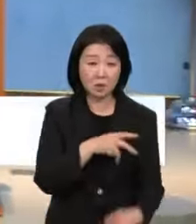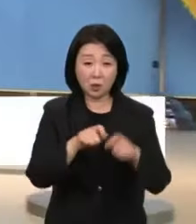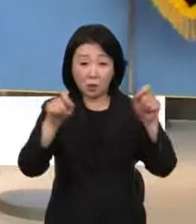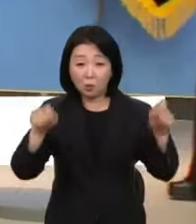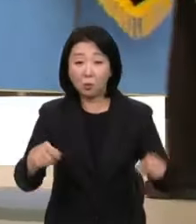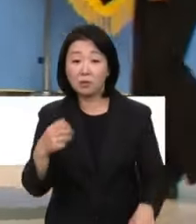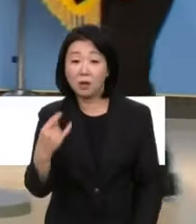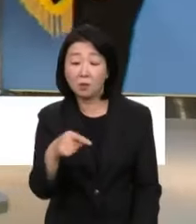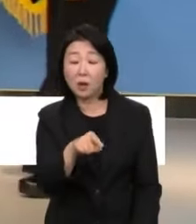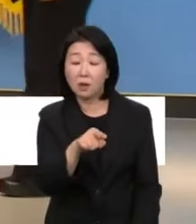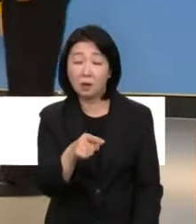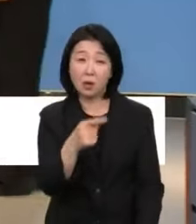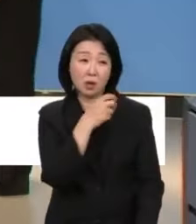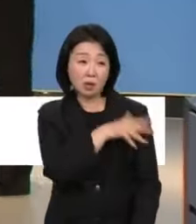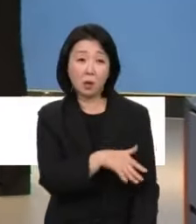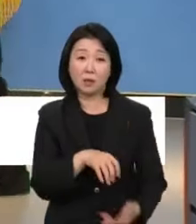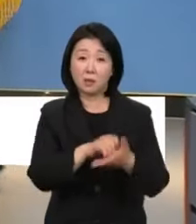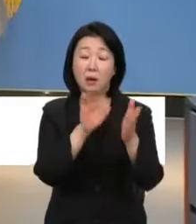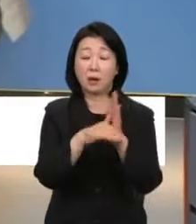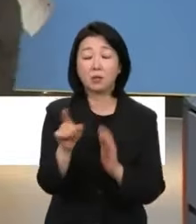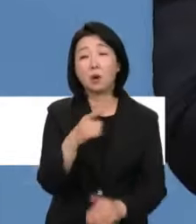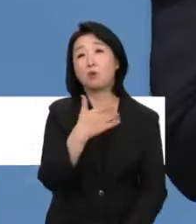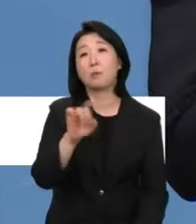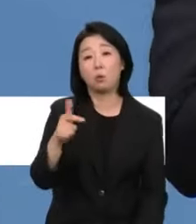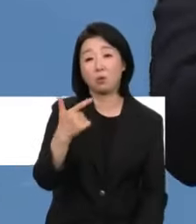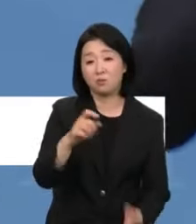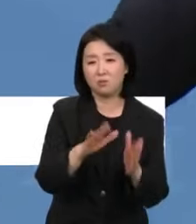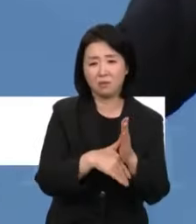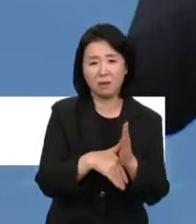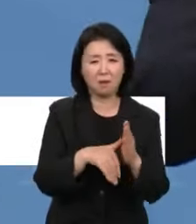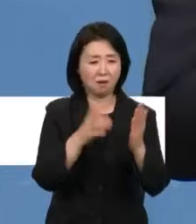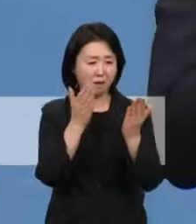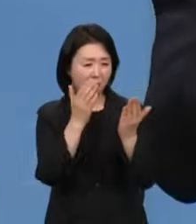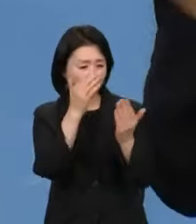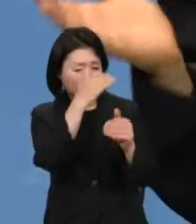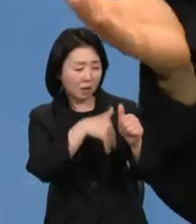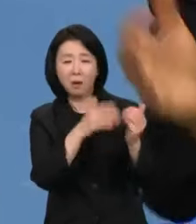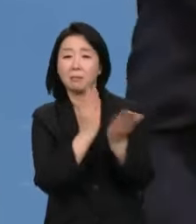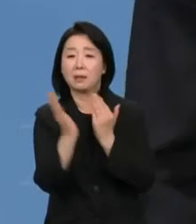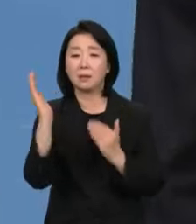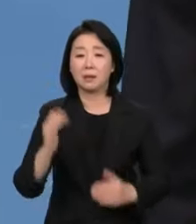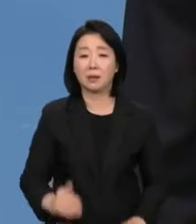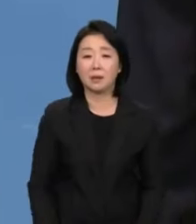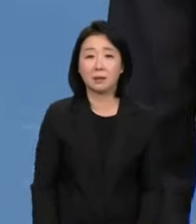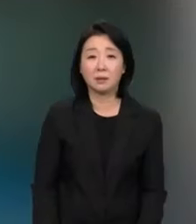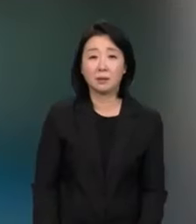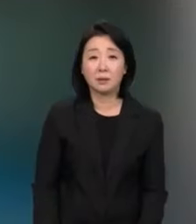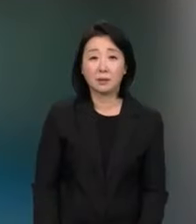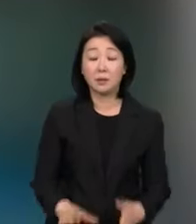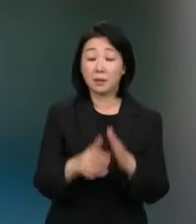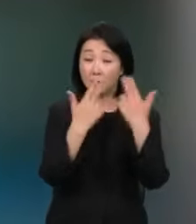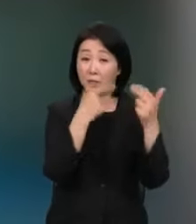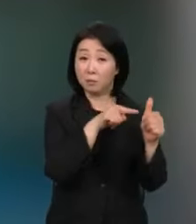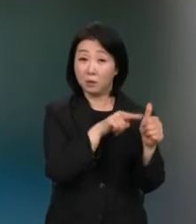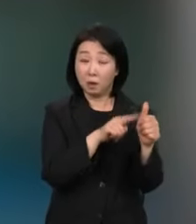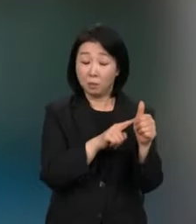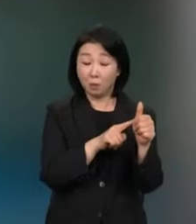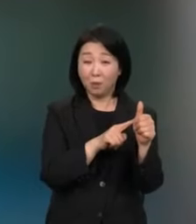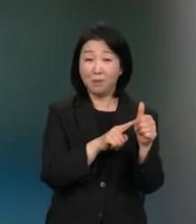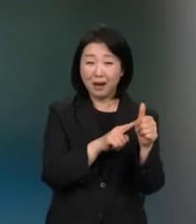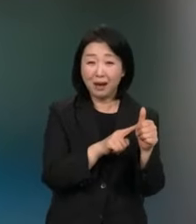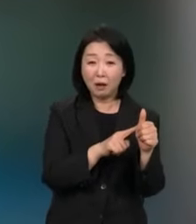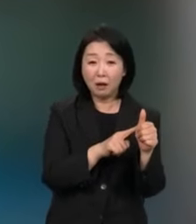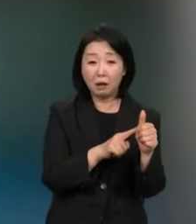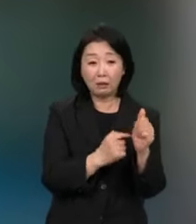이모가 이화여대에 입학한 건 1956년으로 시점이 전혀 맞지 않는다고 반박했습니다. 이 와중에 이재명 대표는 고은 씨 주장이